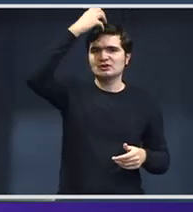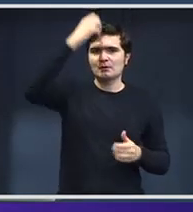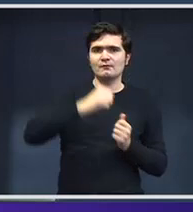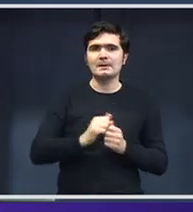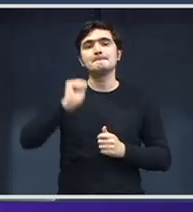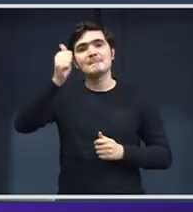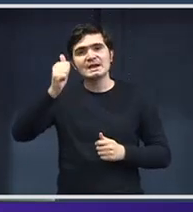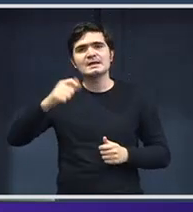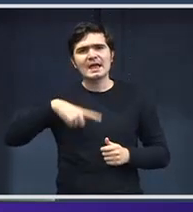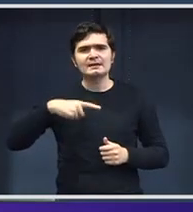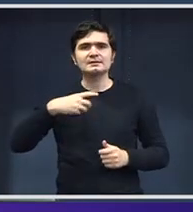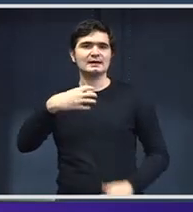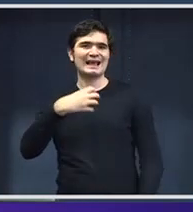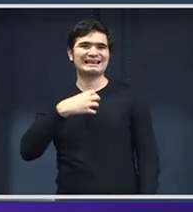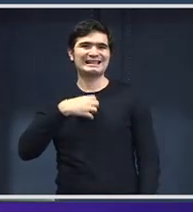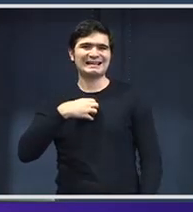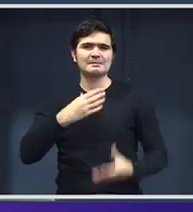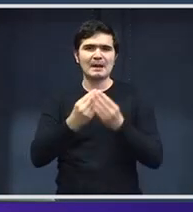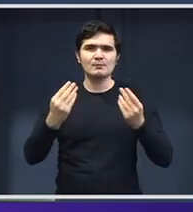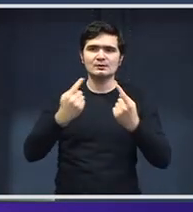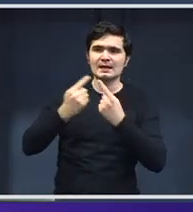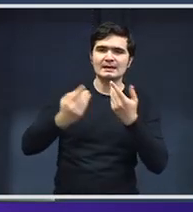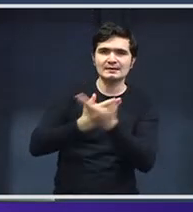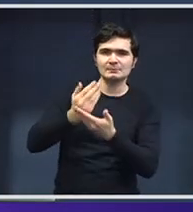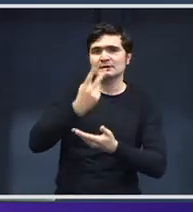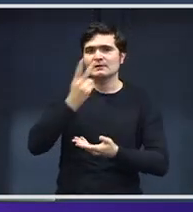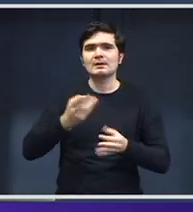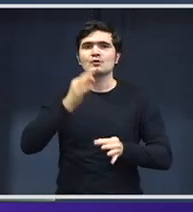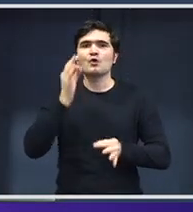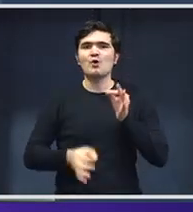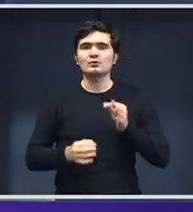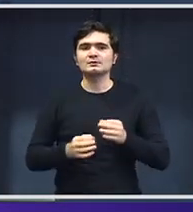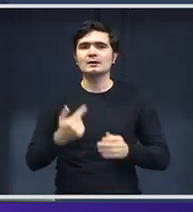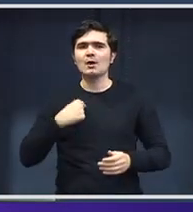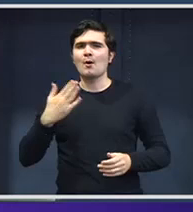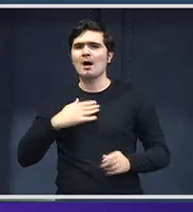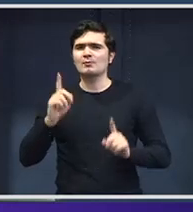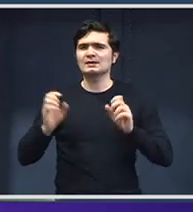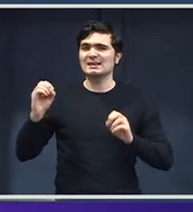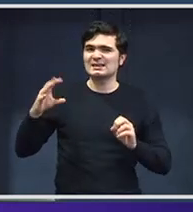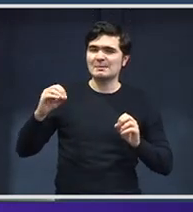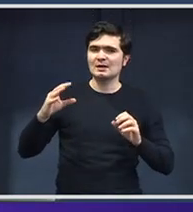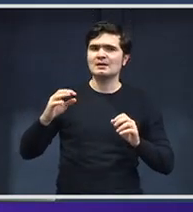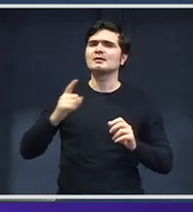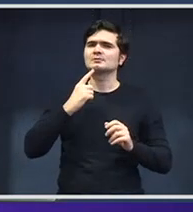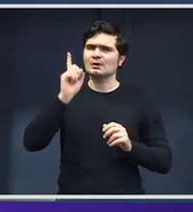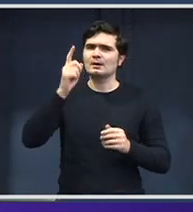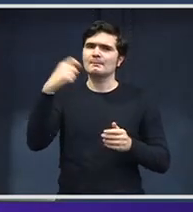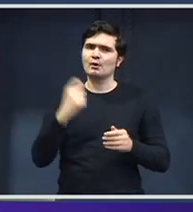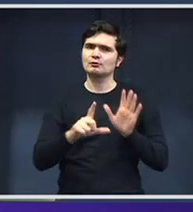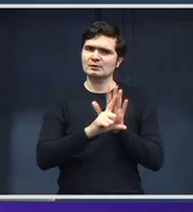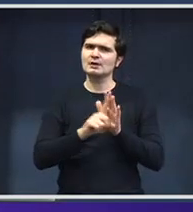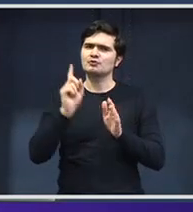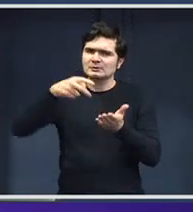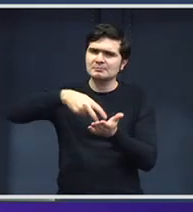vedea care sunt concluziile. Semnale pe care le am sunt că va trece proiectul de lege și în